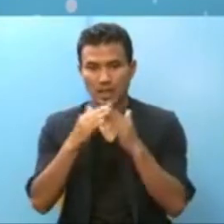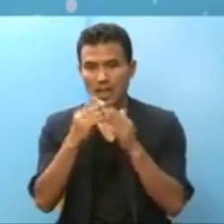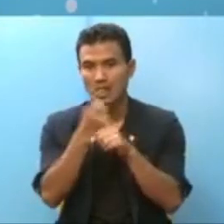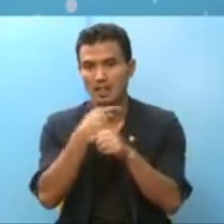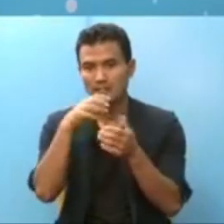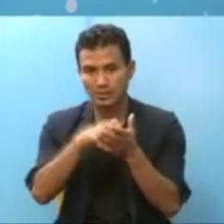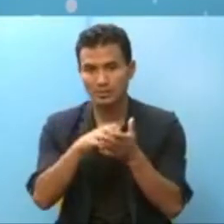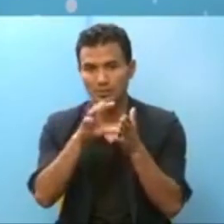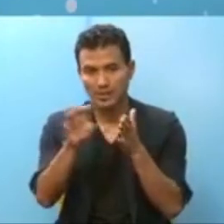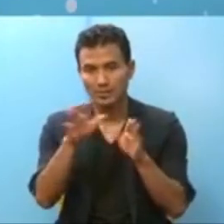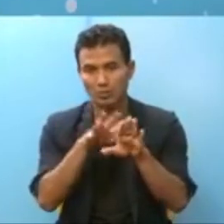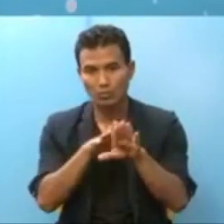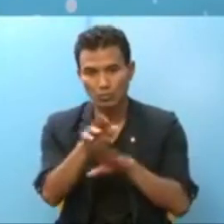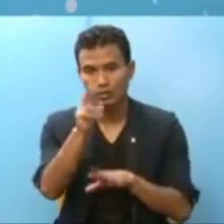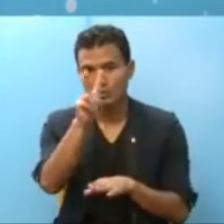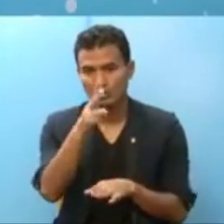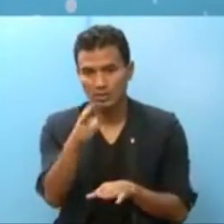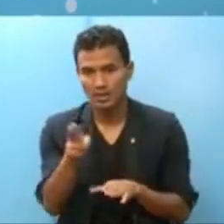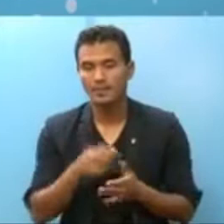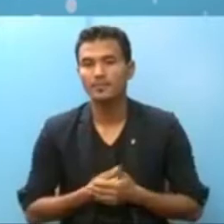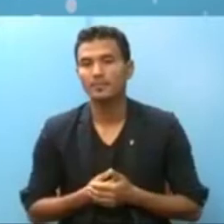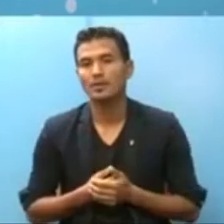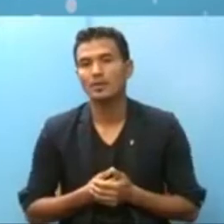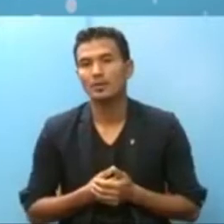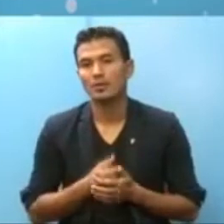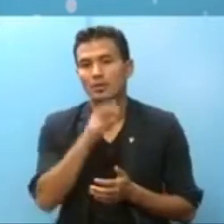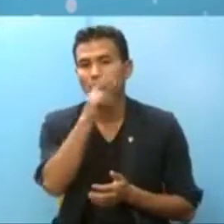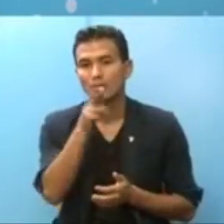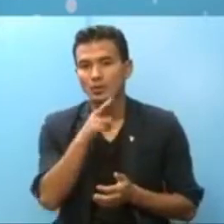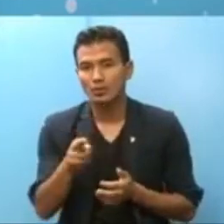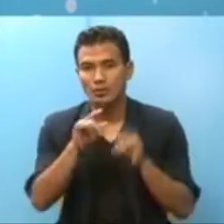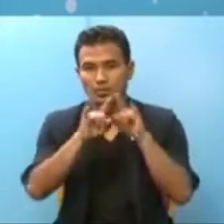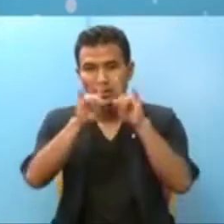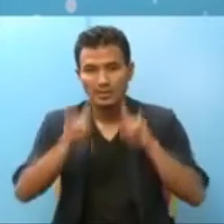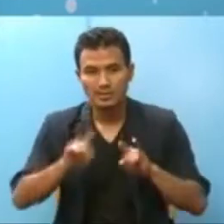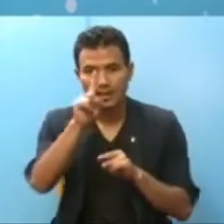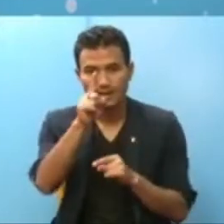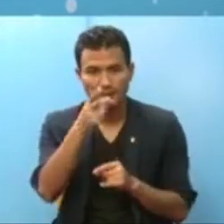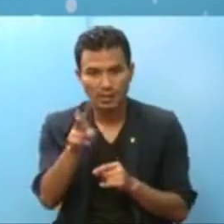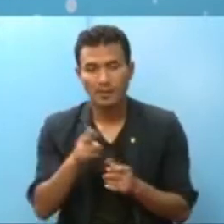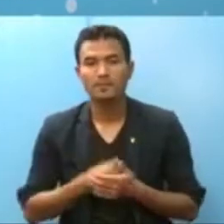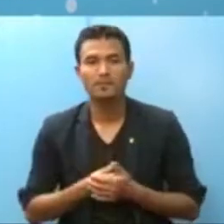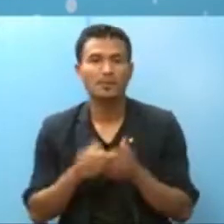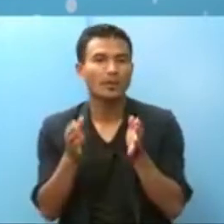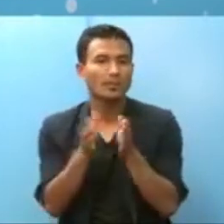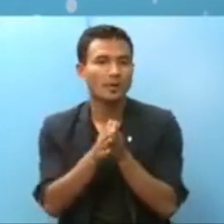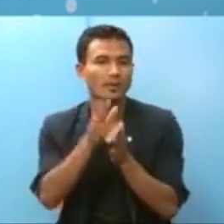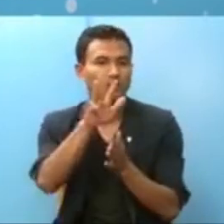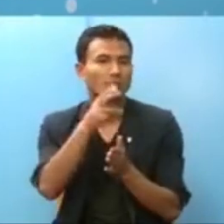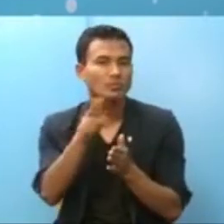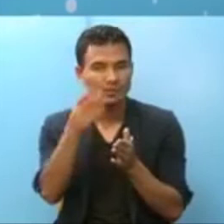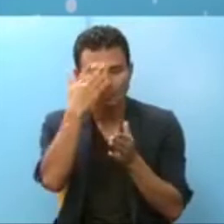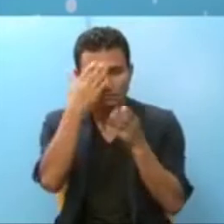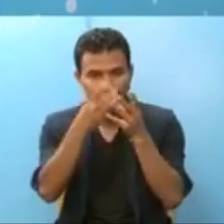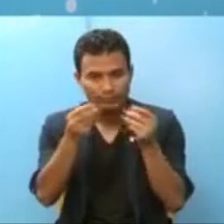बाट रौत हटका दुई जना रा पर्शा को एक जना गरी जम्मा नौ